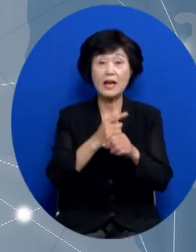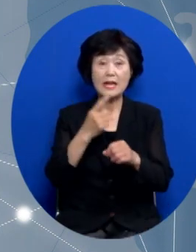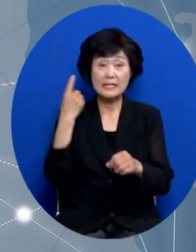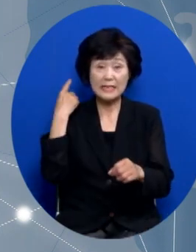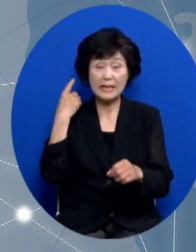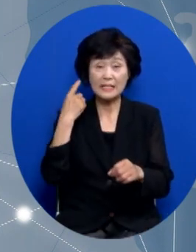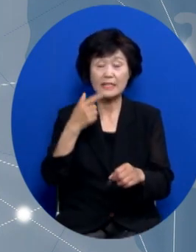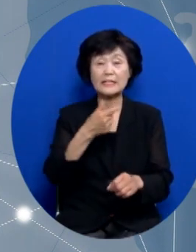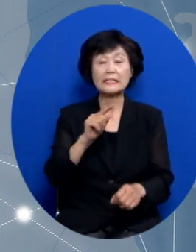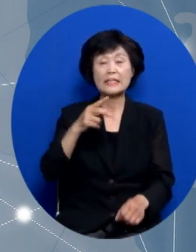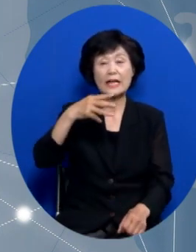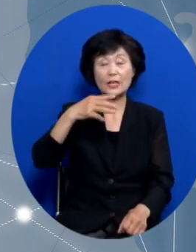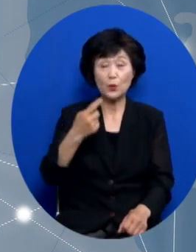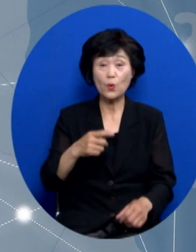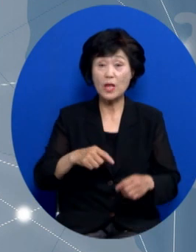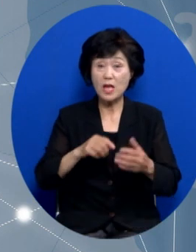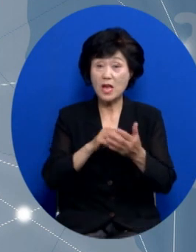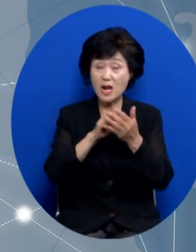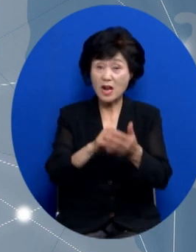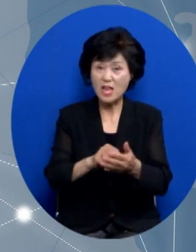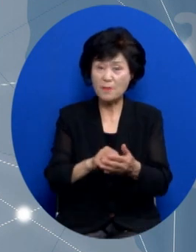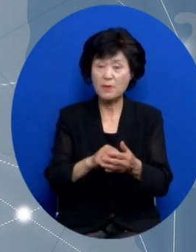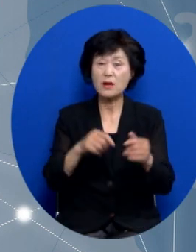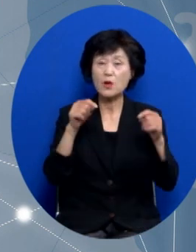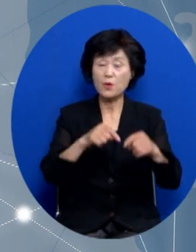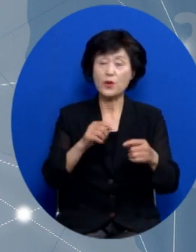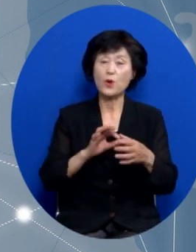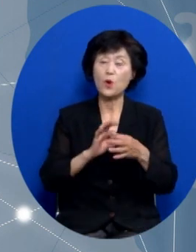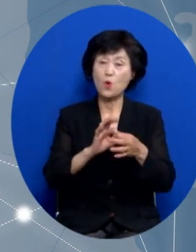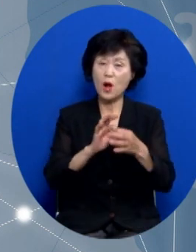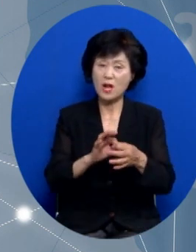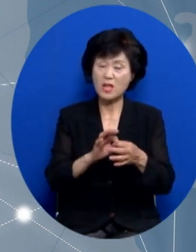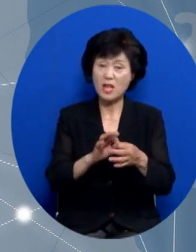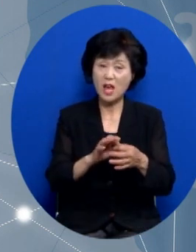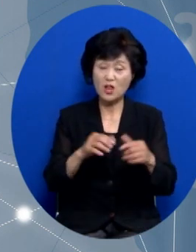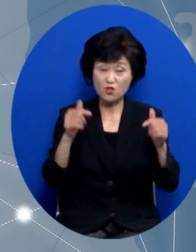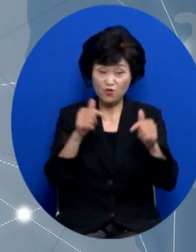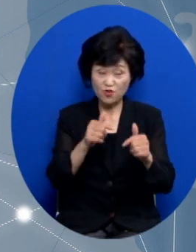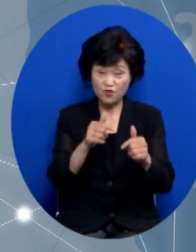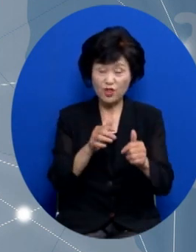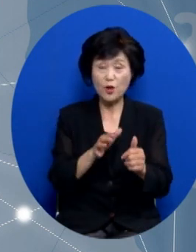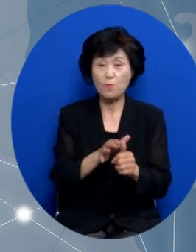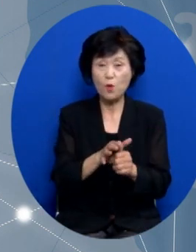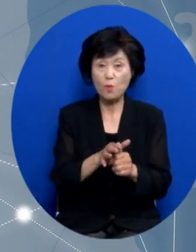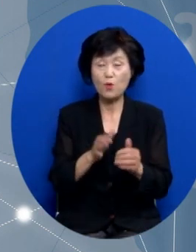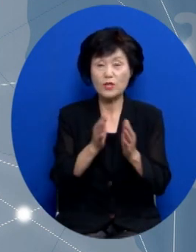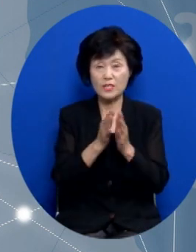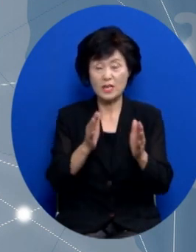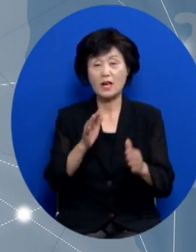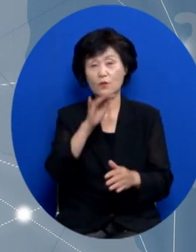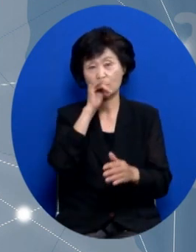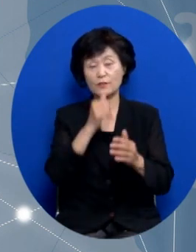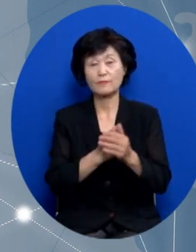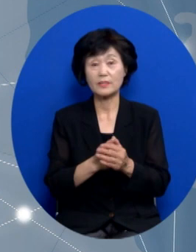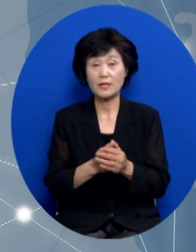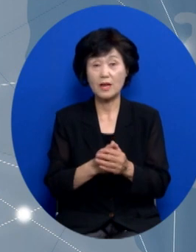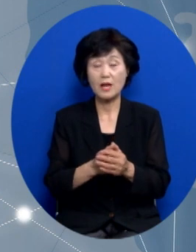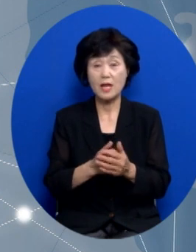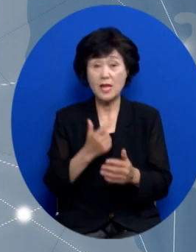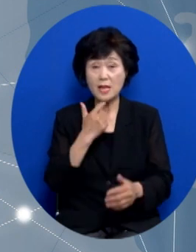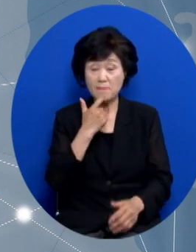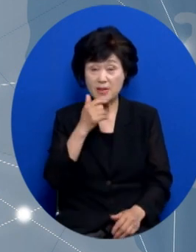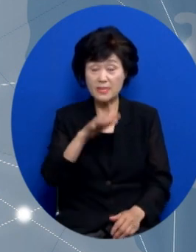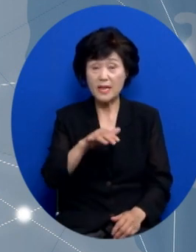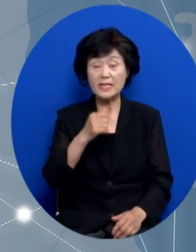조약기구 나토에 가입한 핀란드에 외교관계를 축소하는 보복에 나섰습니다. 러시아 외무부는 다음 달부터 핀란드에 있는